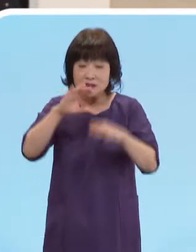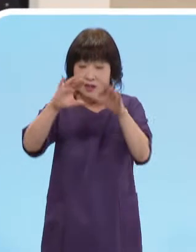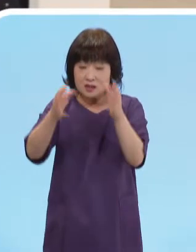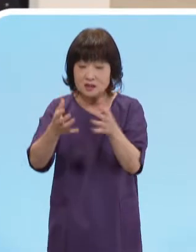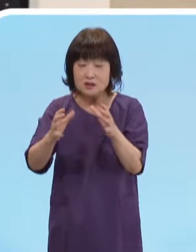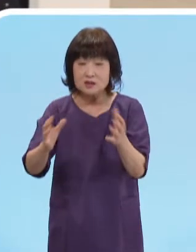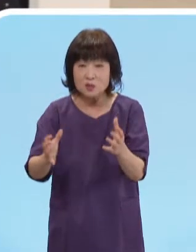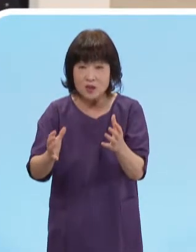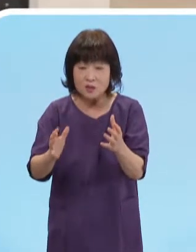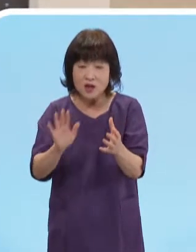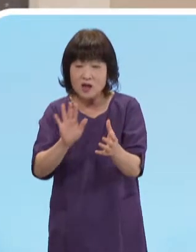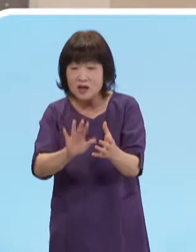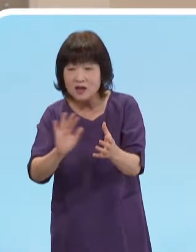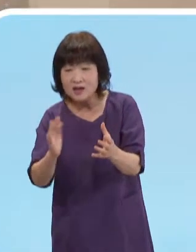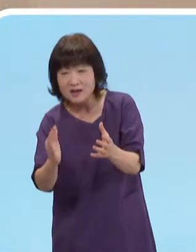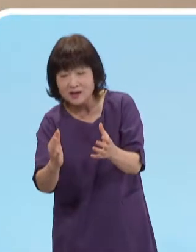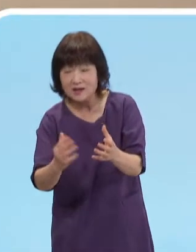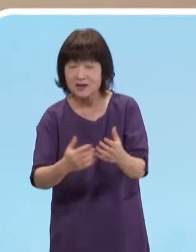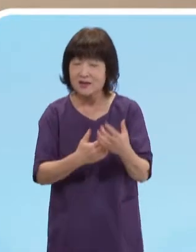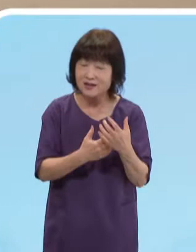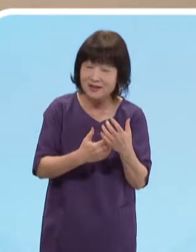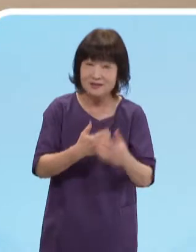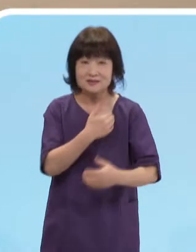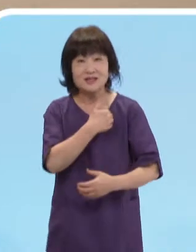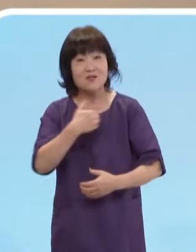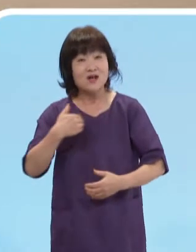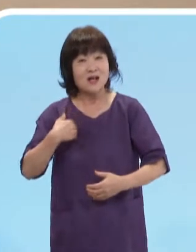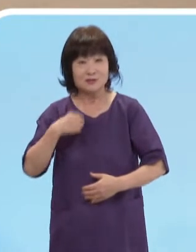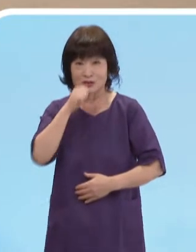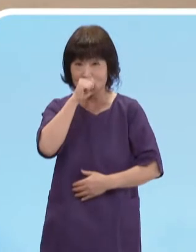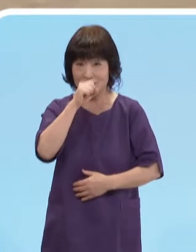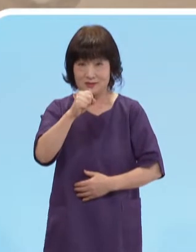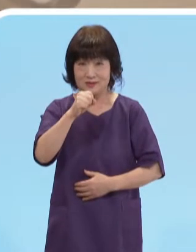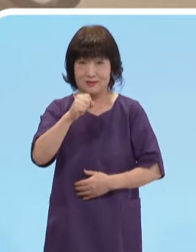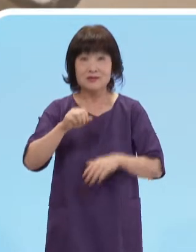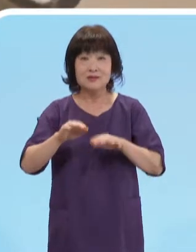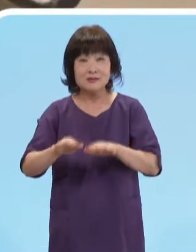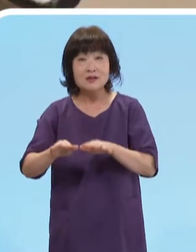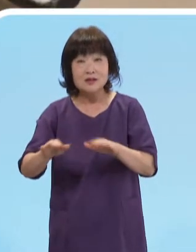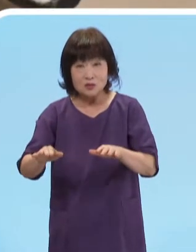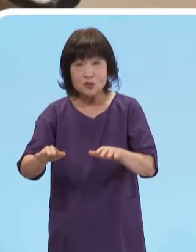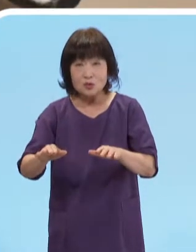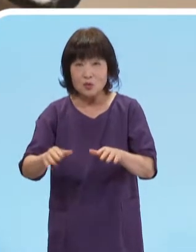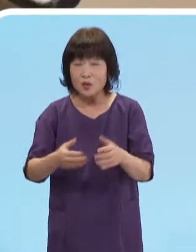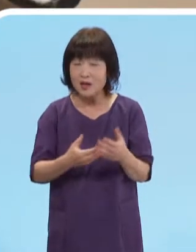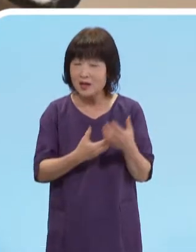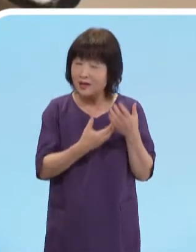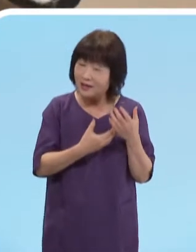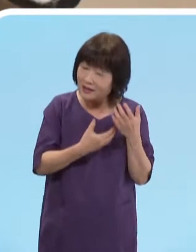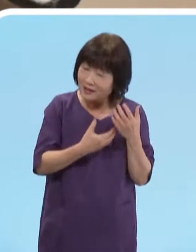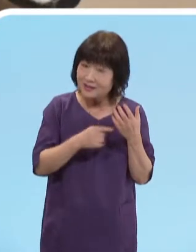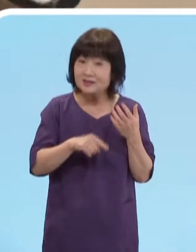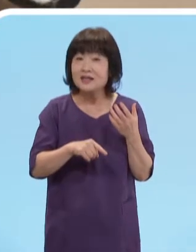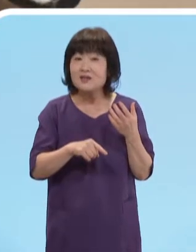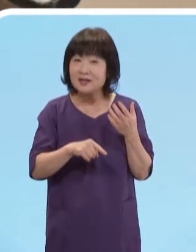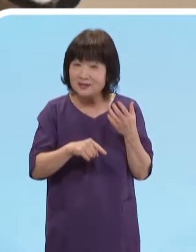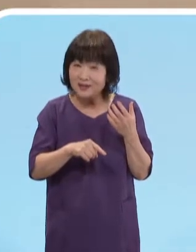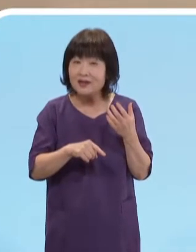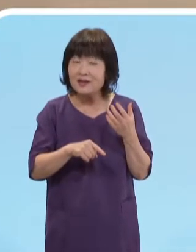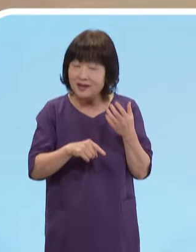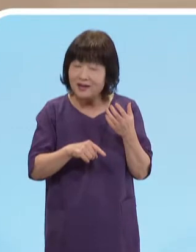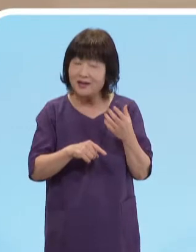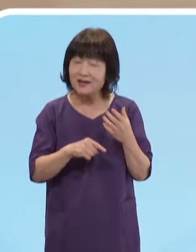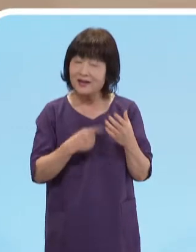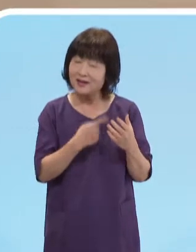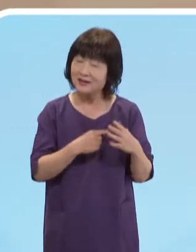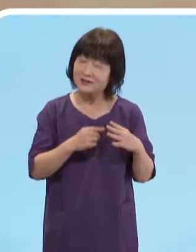このぬいぐるみのメリットやと思うので、子どもが触って肌触りを楽しいとか面白い